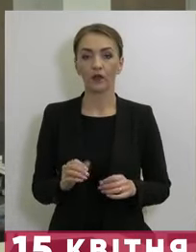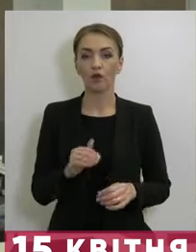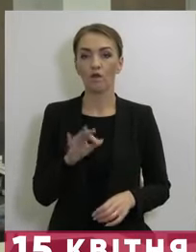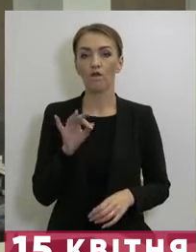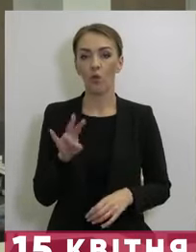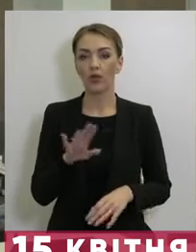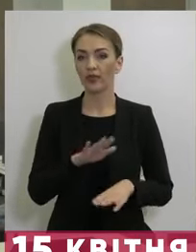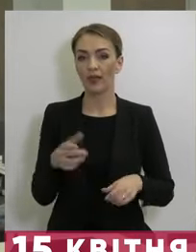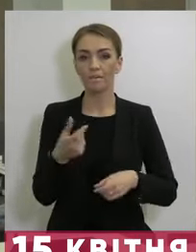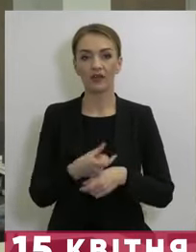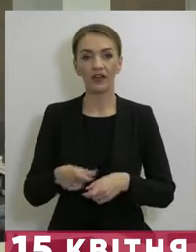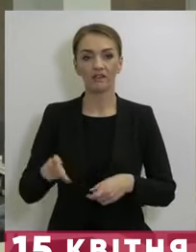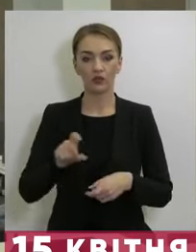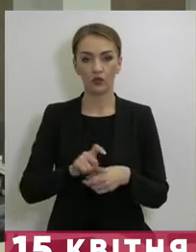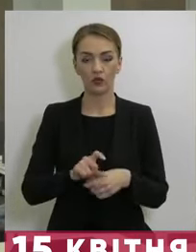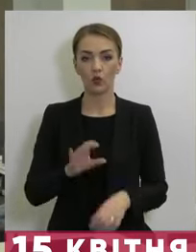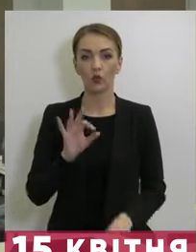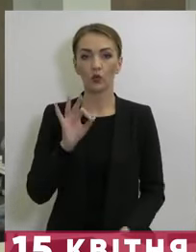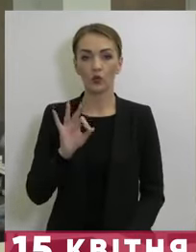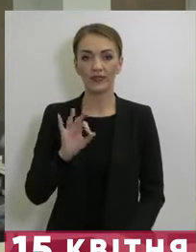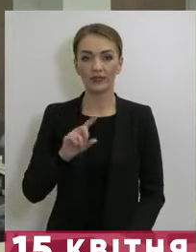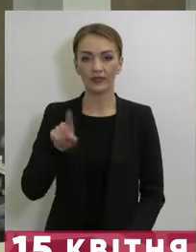Фон не перевищує